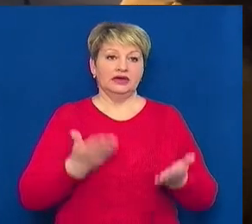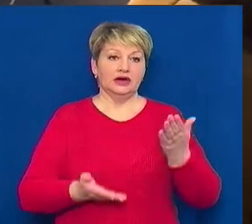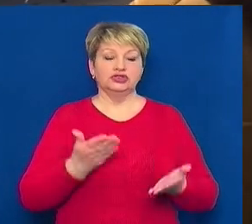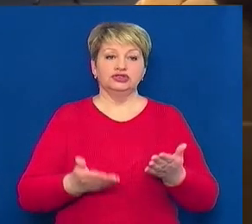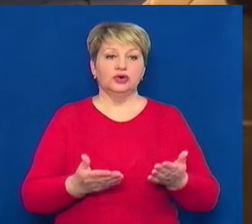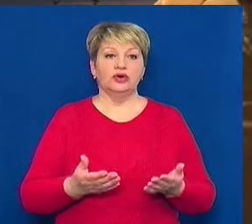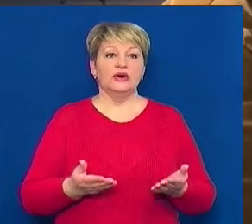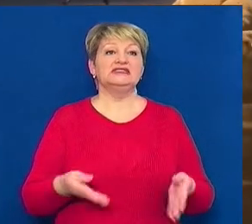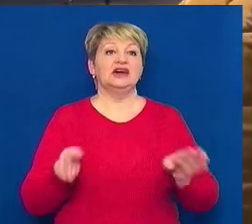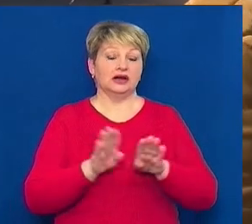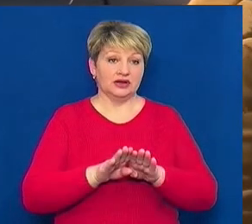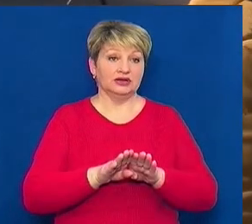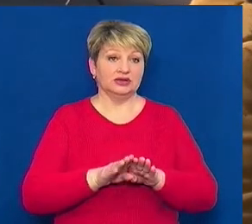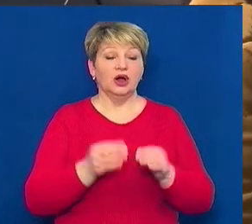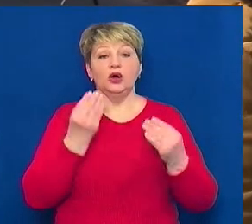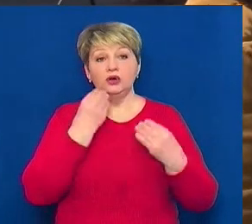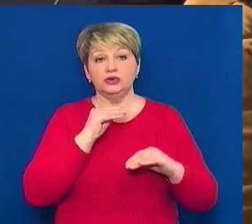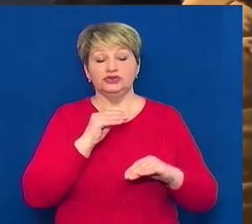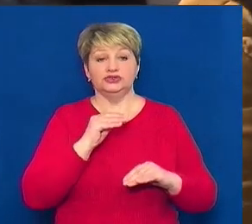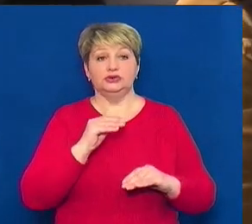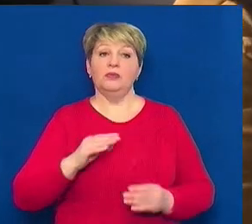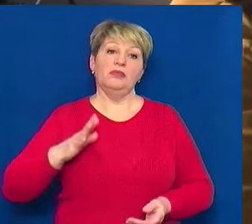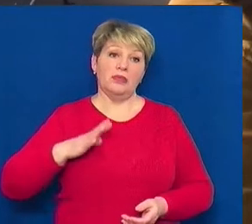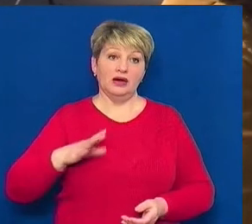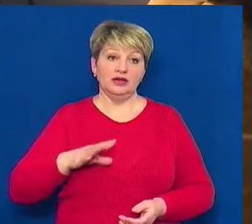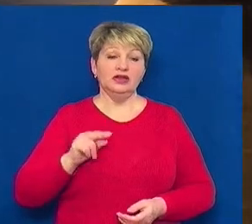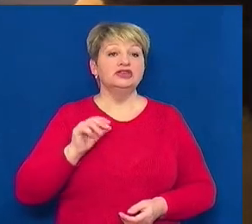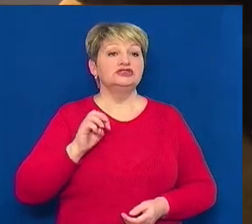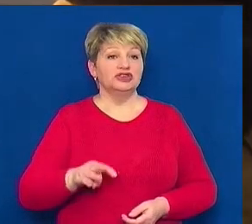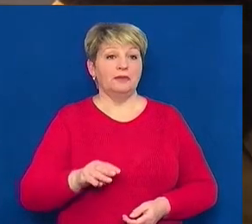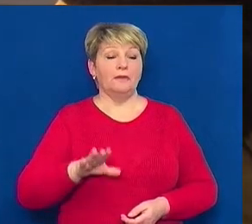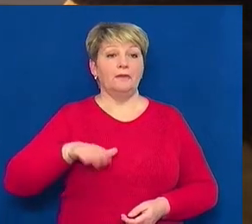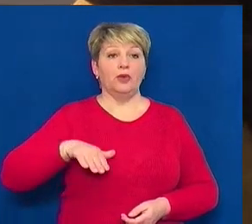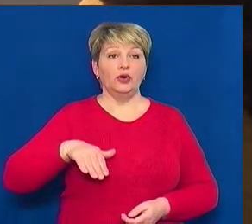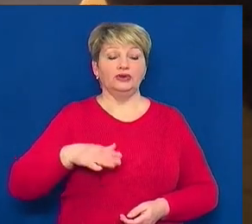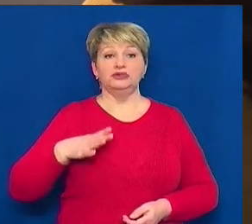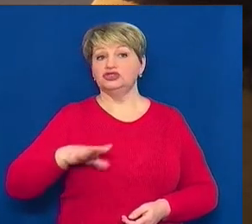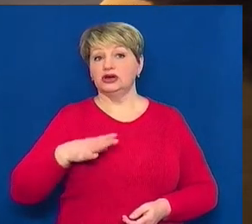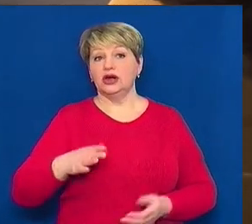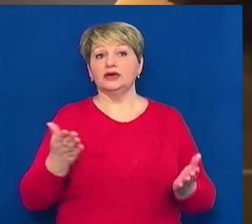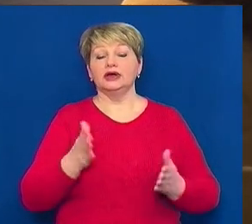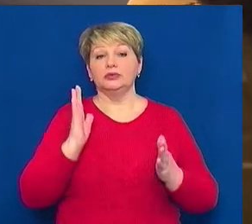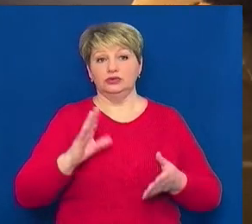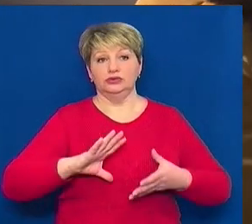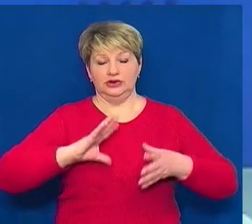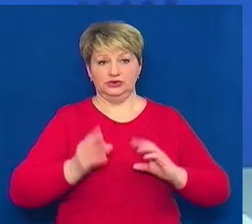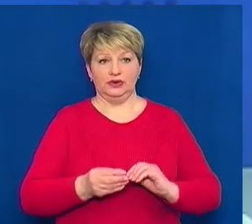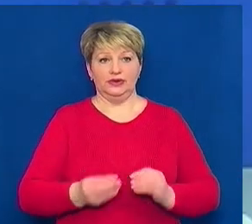правильно. Ну, мабуть, краще передбачити, ніж потім чекати, які будуть результати.